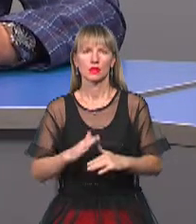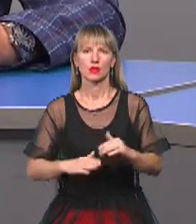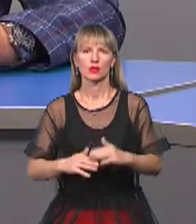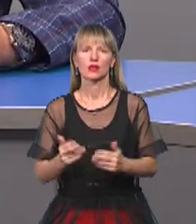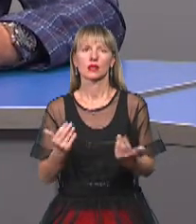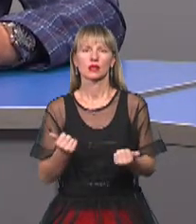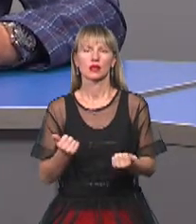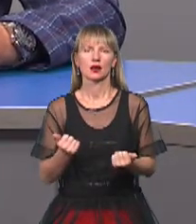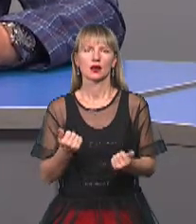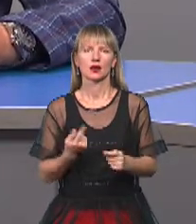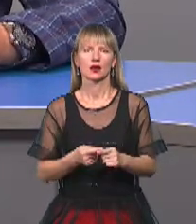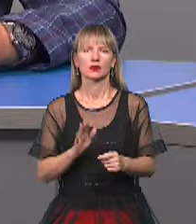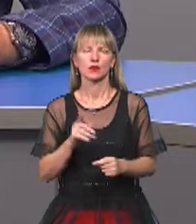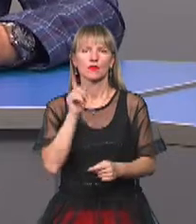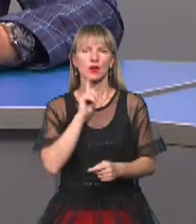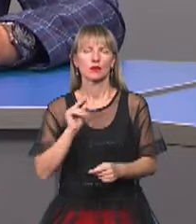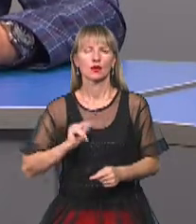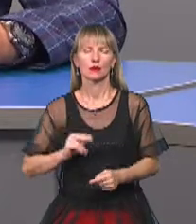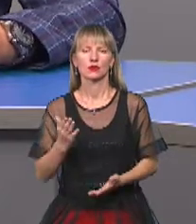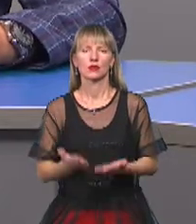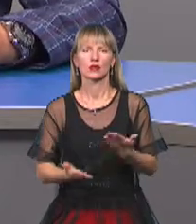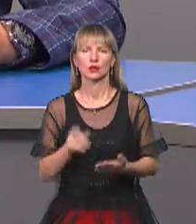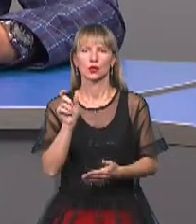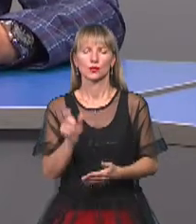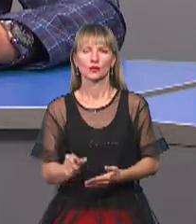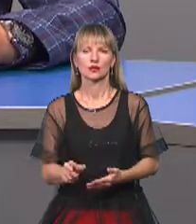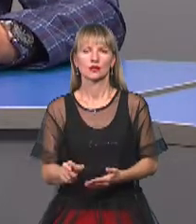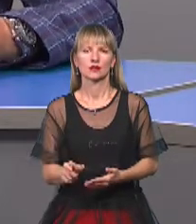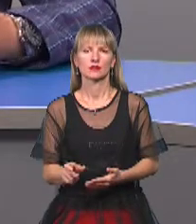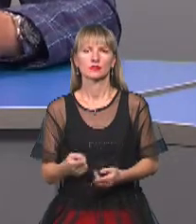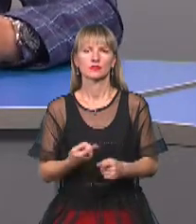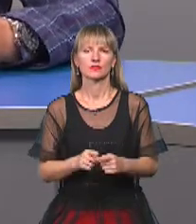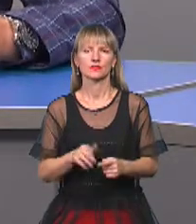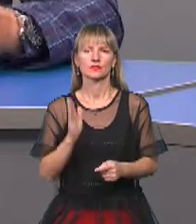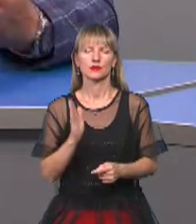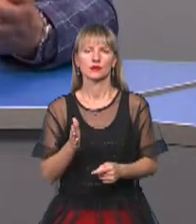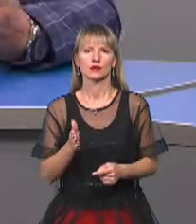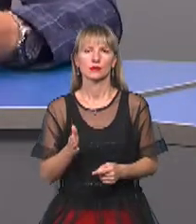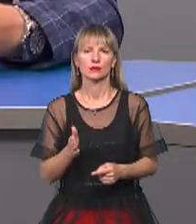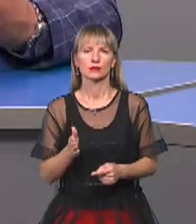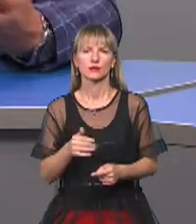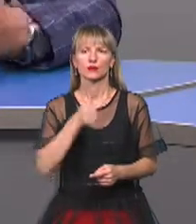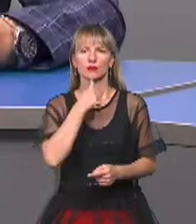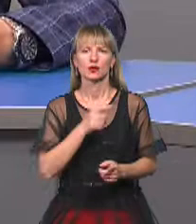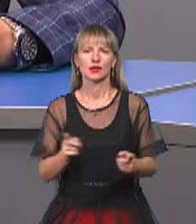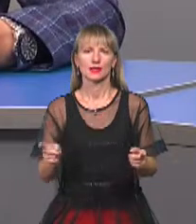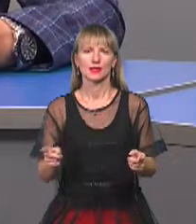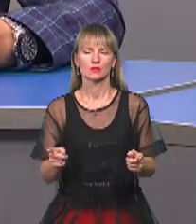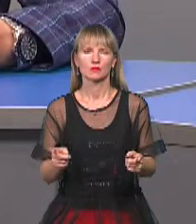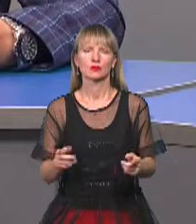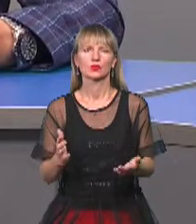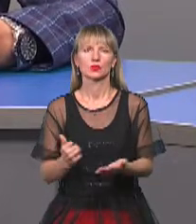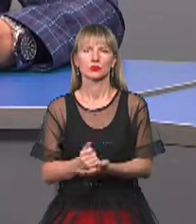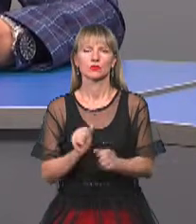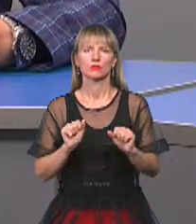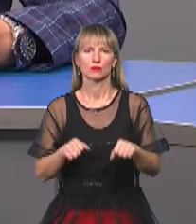Так, це буде тимчасова робота. Якщо людина, якщо це буде, як то кажуть, такий випробувальний термін пройдений досить